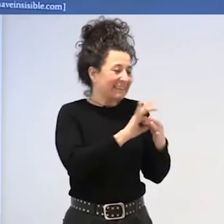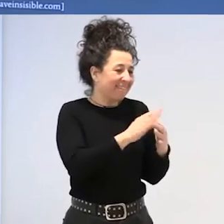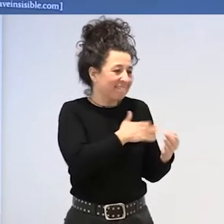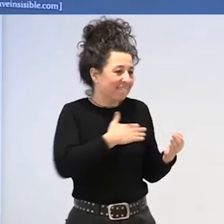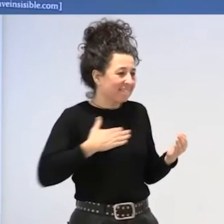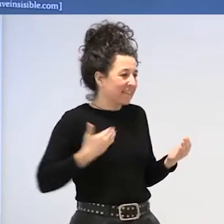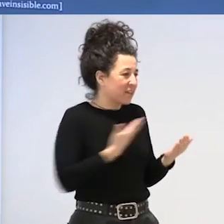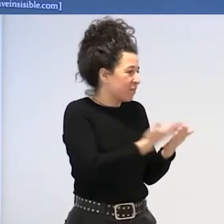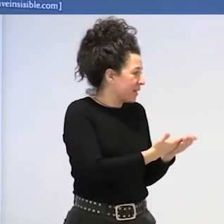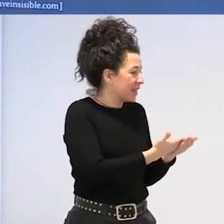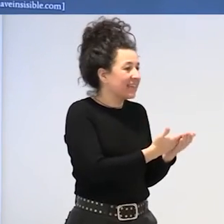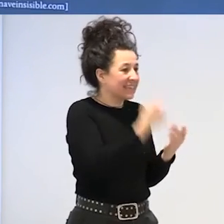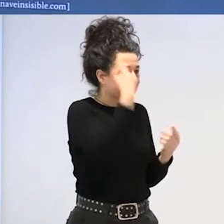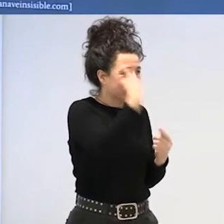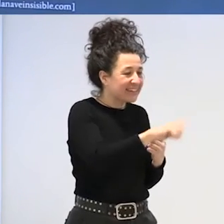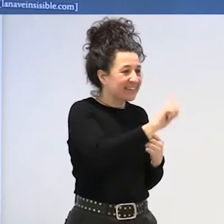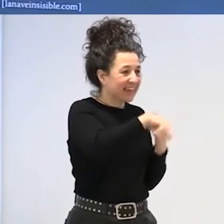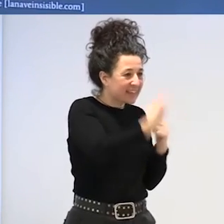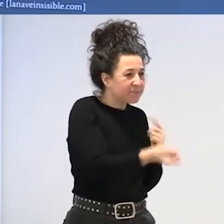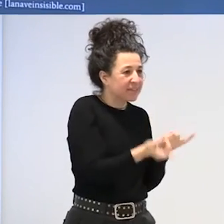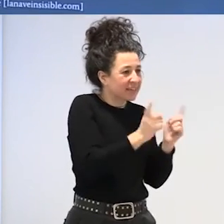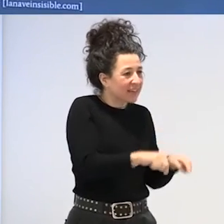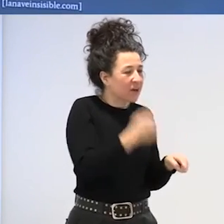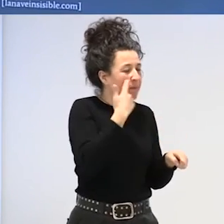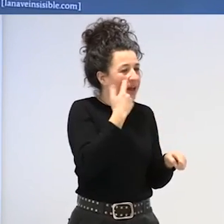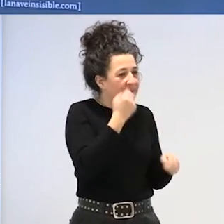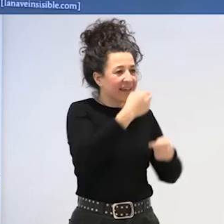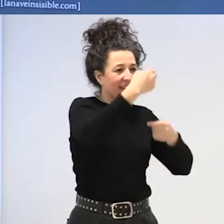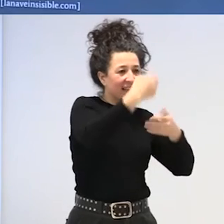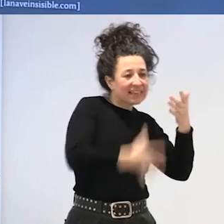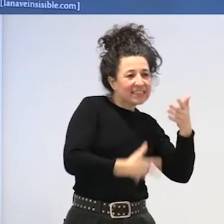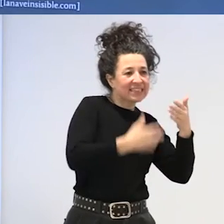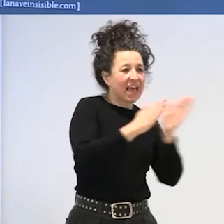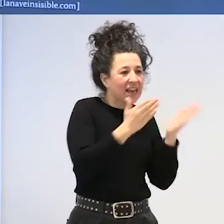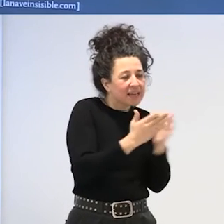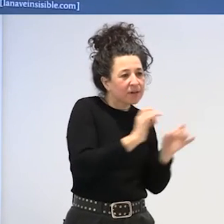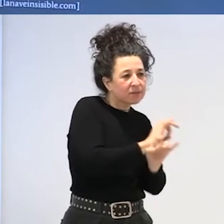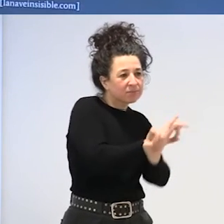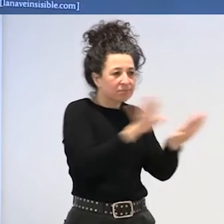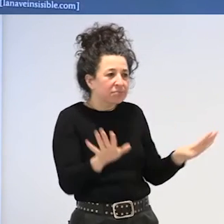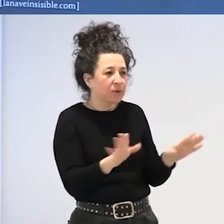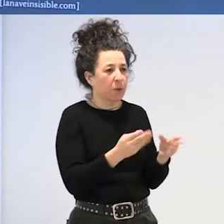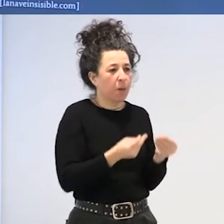gelditu zarela hemen dauden zenbaitekin liburu zerrendak pasatzeko, baina